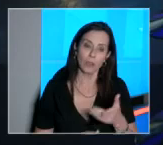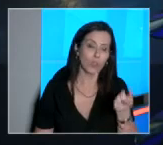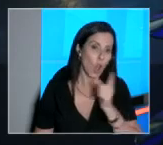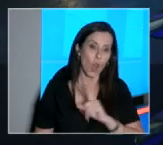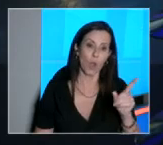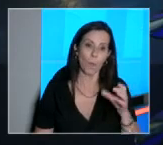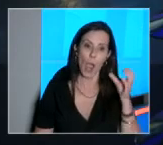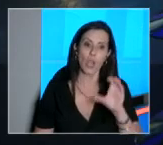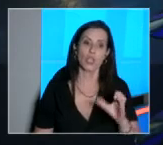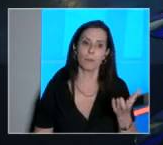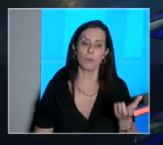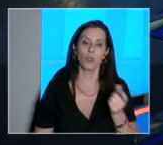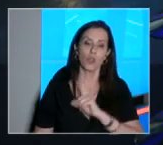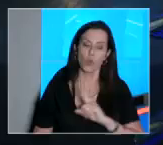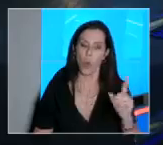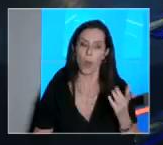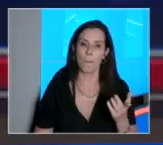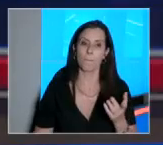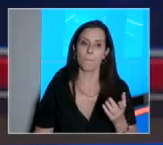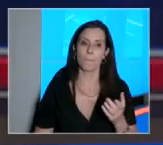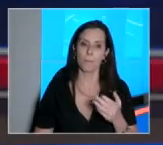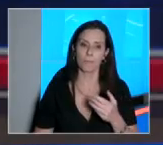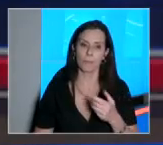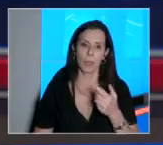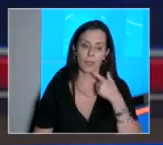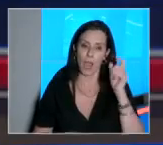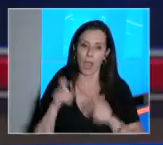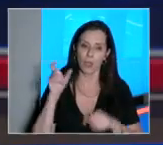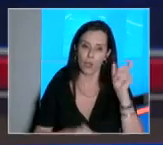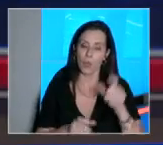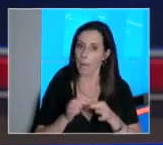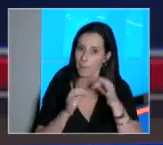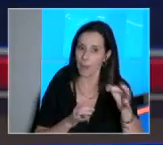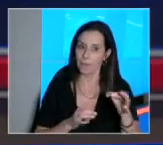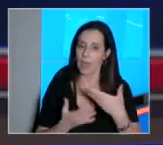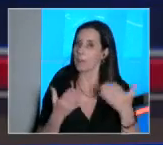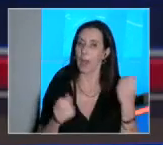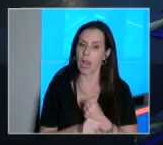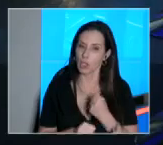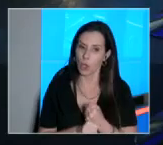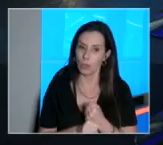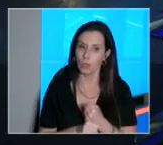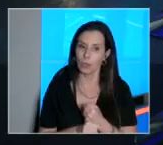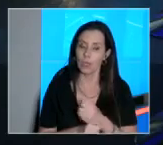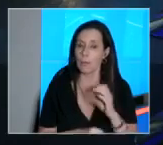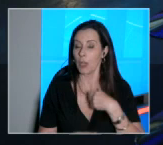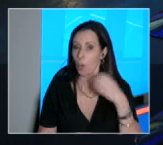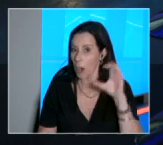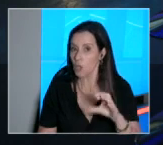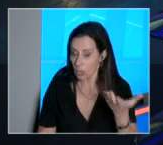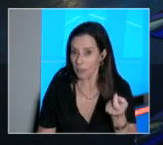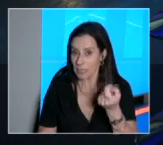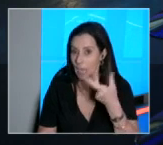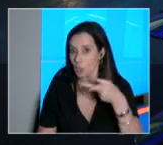שלא משקיעים בו, שהוא לא, אני אקרא לו ההון האנושי הכלוא בפריפריה, אין מה לעשות. אם היינו משקיעים